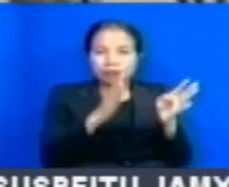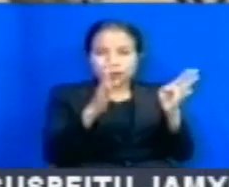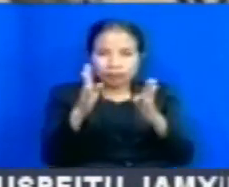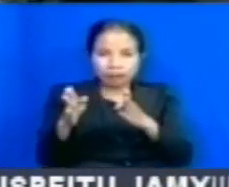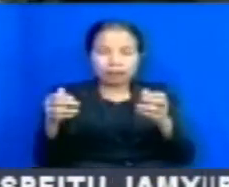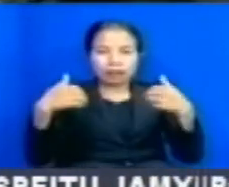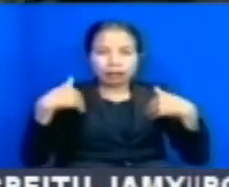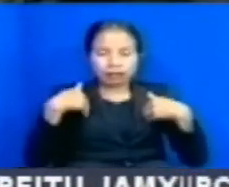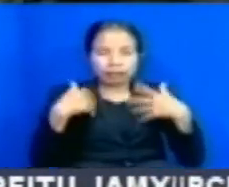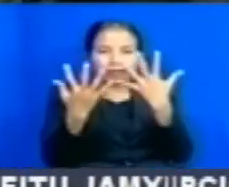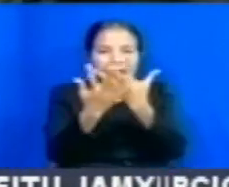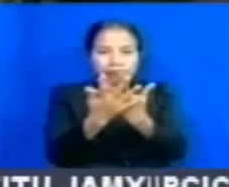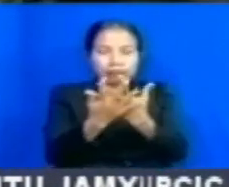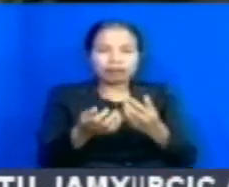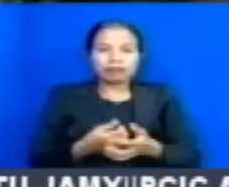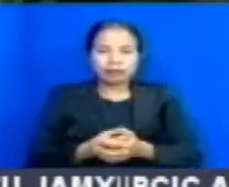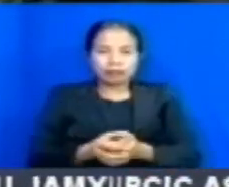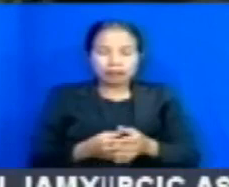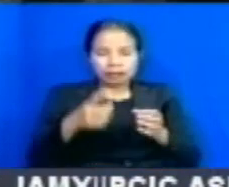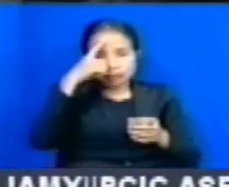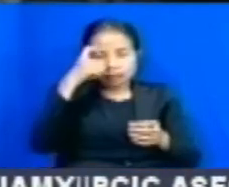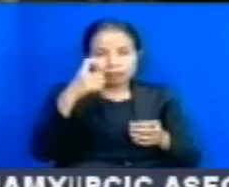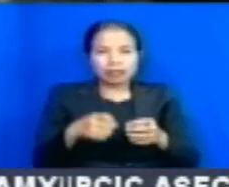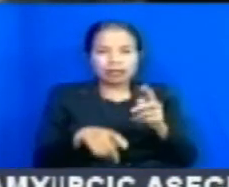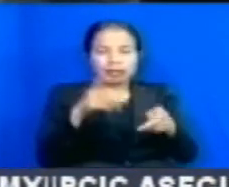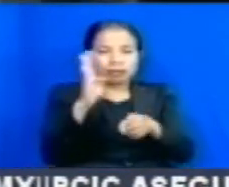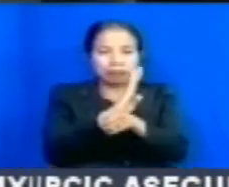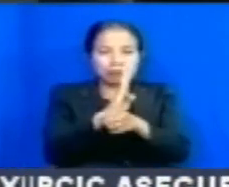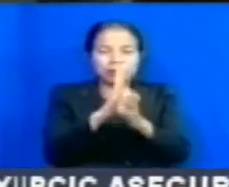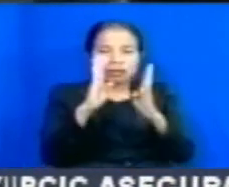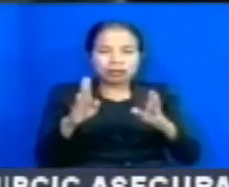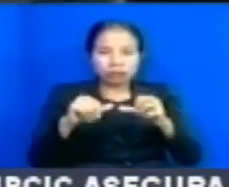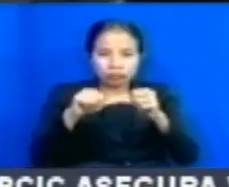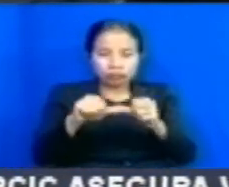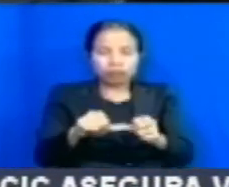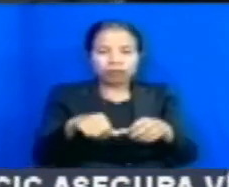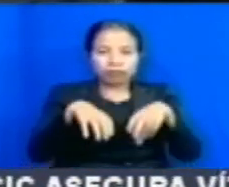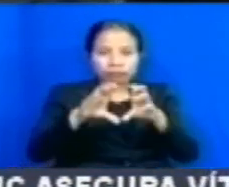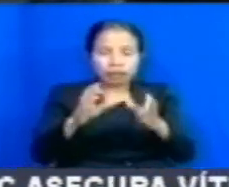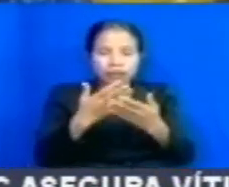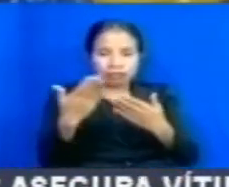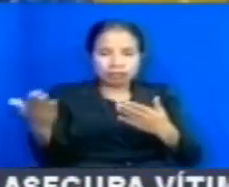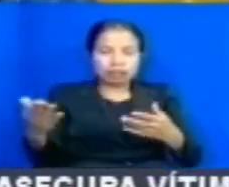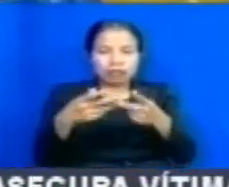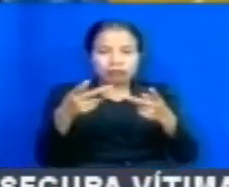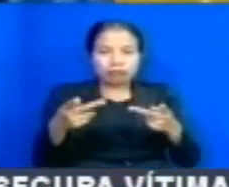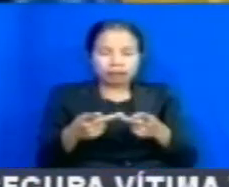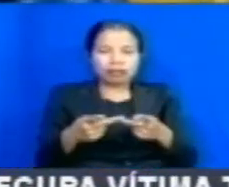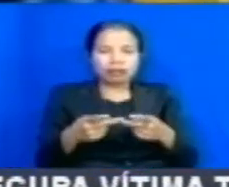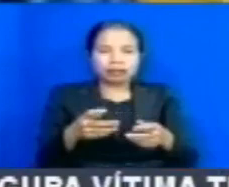prepara ramoço engarrafamento. Além de ne, negociante siramos continua fansa san iha trotoar terminal